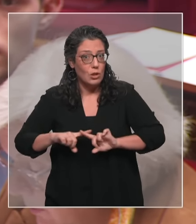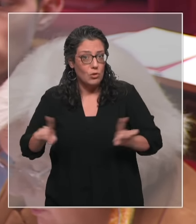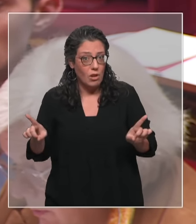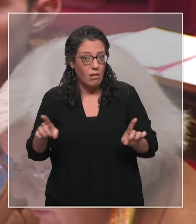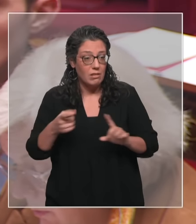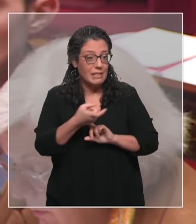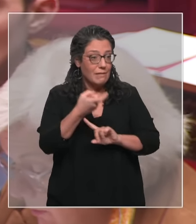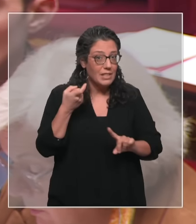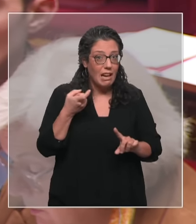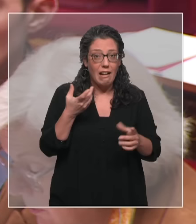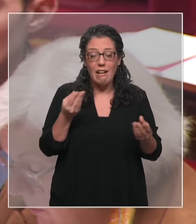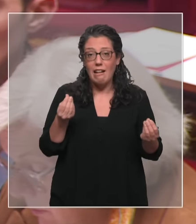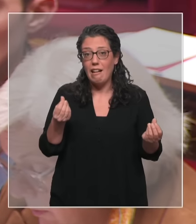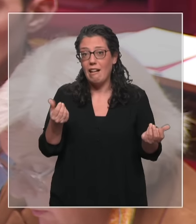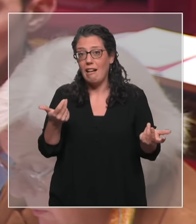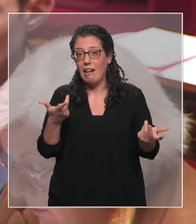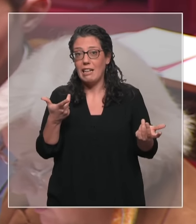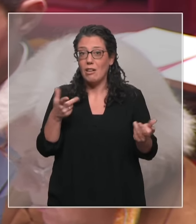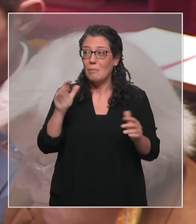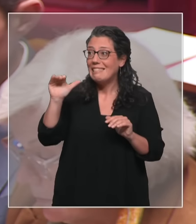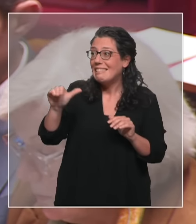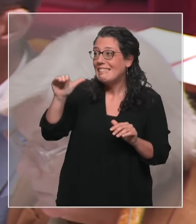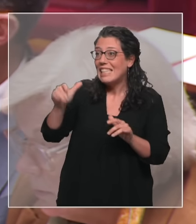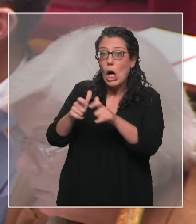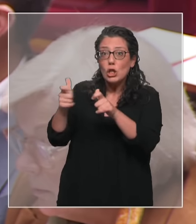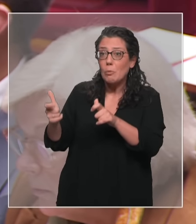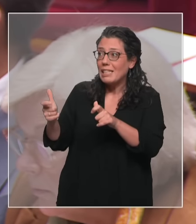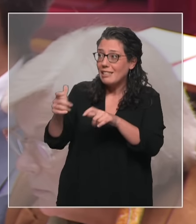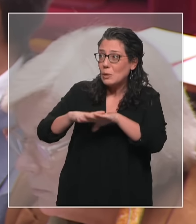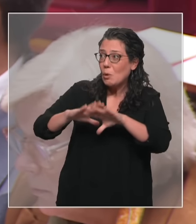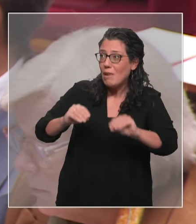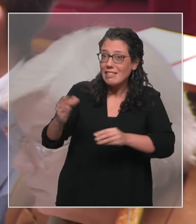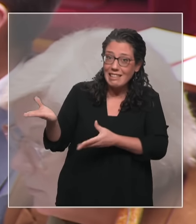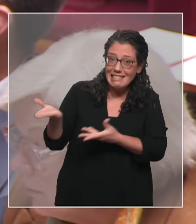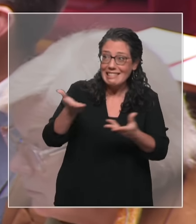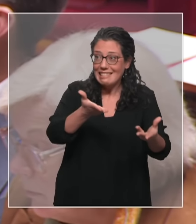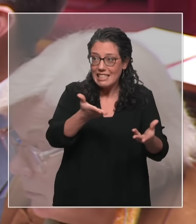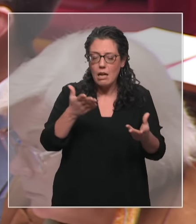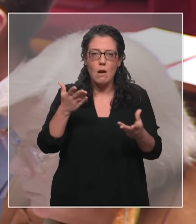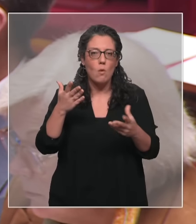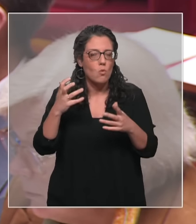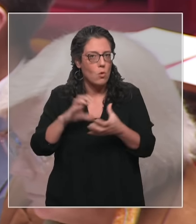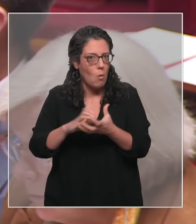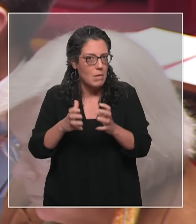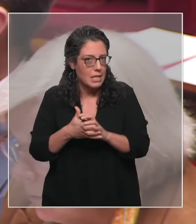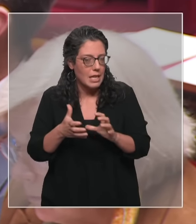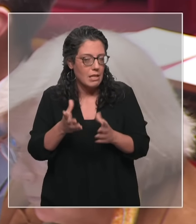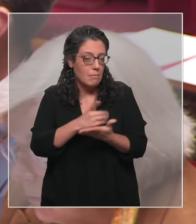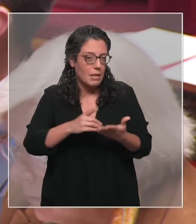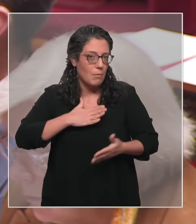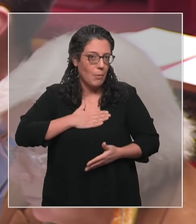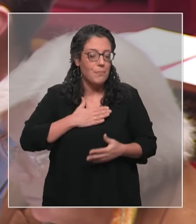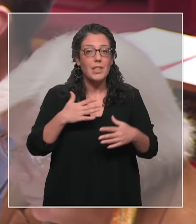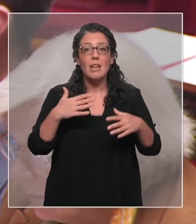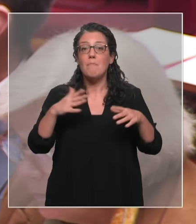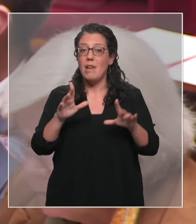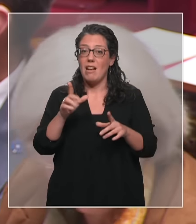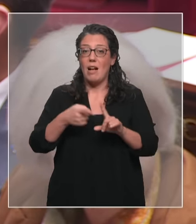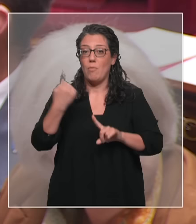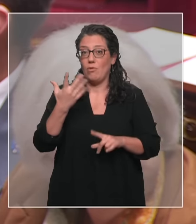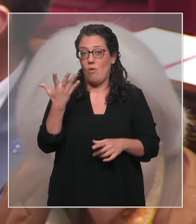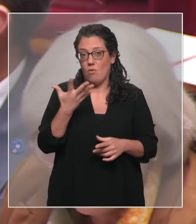trouver les entreprises pour les exécuter dans le Pas-de-Calais. Mais ce que nous devons aussi faire, c'est équilibrer et faire en sorte de